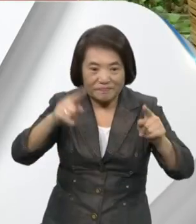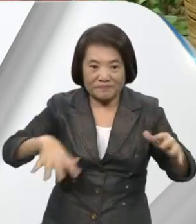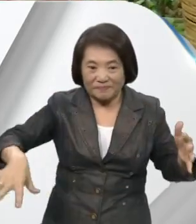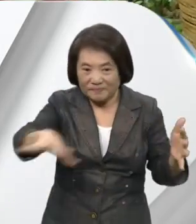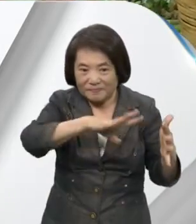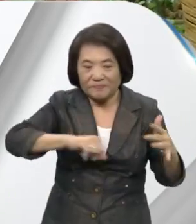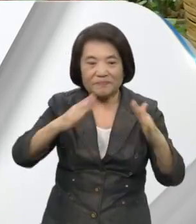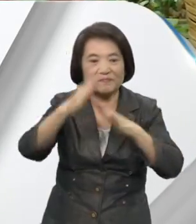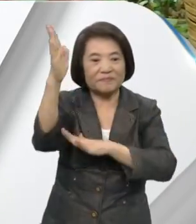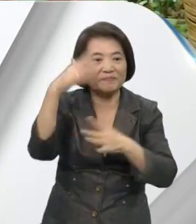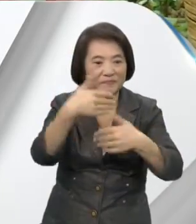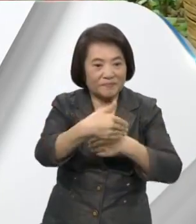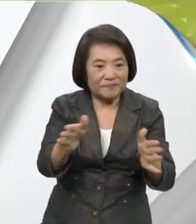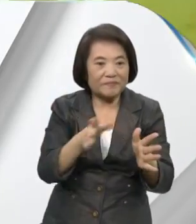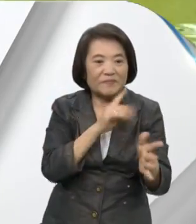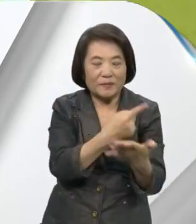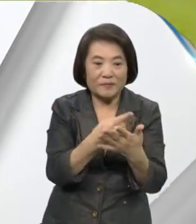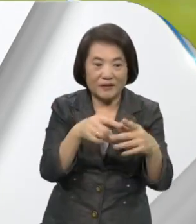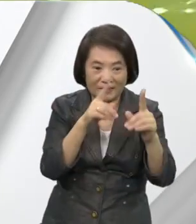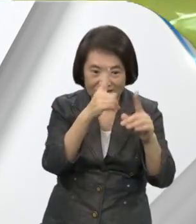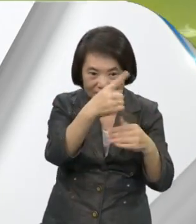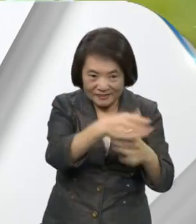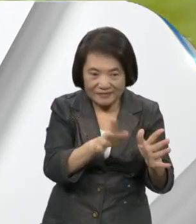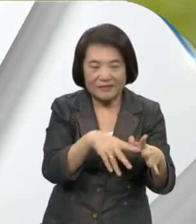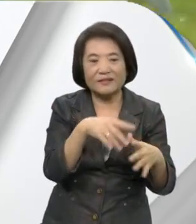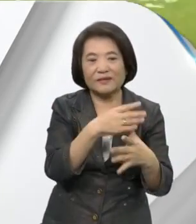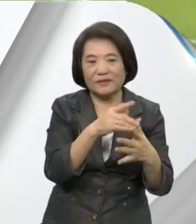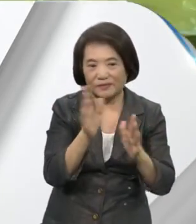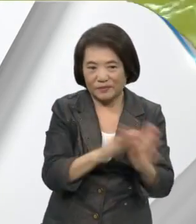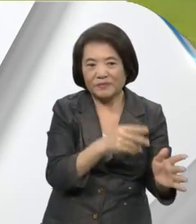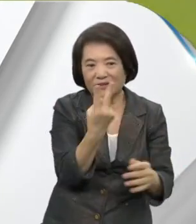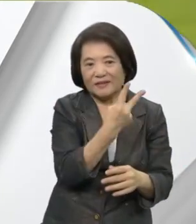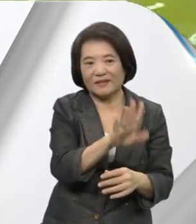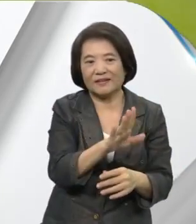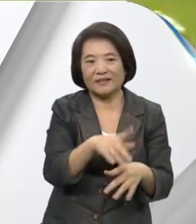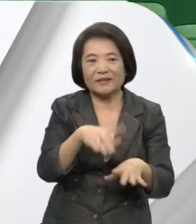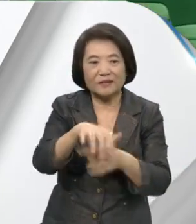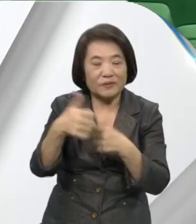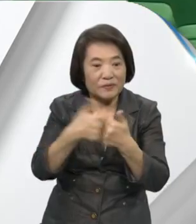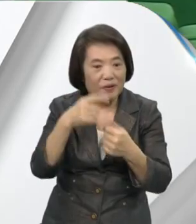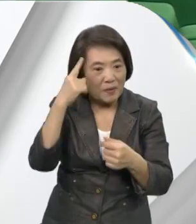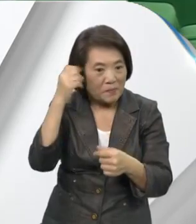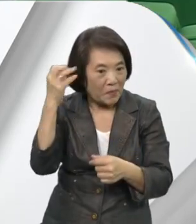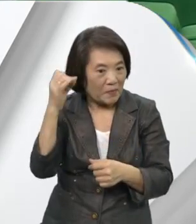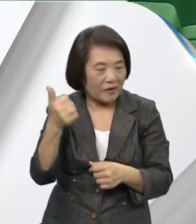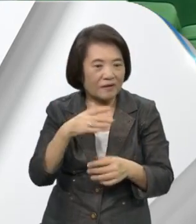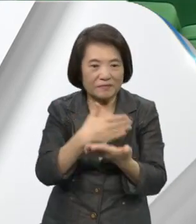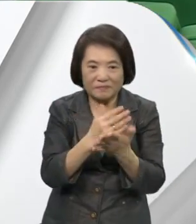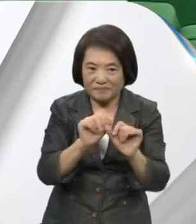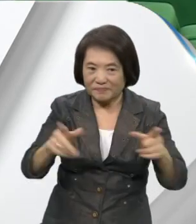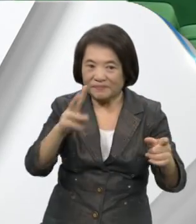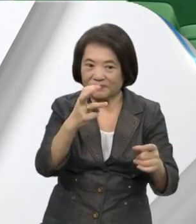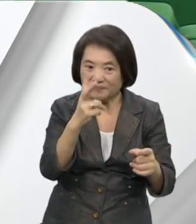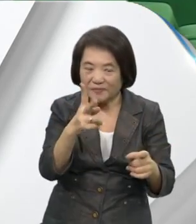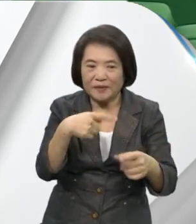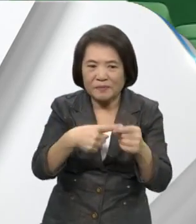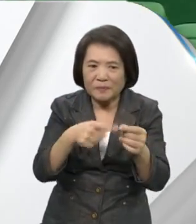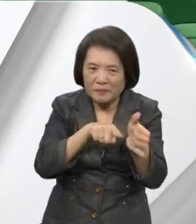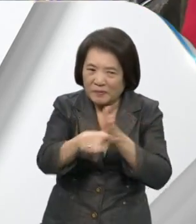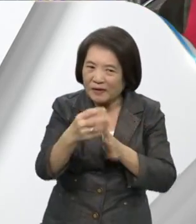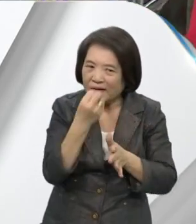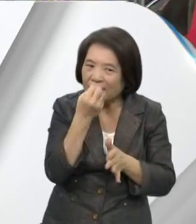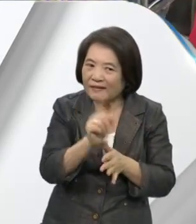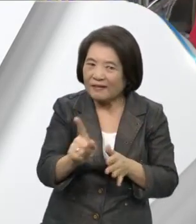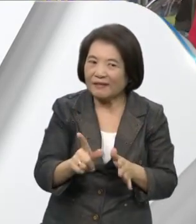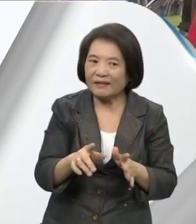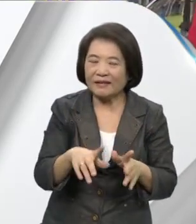乡嘅家政班，特办准备两样米食料理，还有农会嘅创意，总共推出了三十二种富里米嘅食法。 即